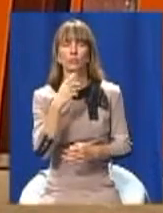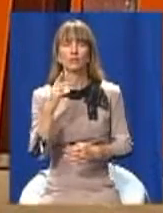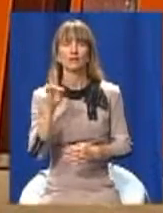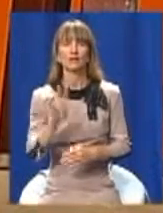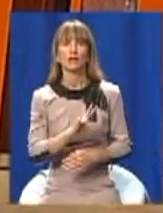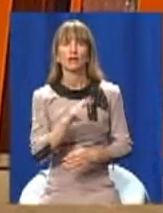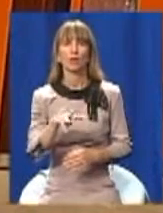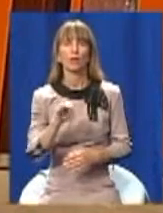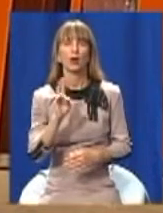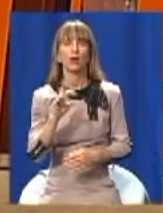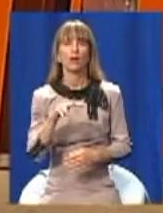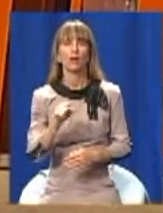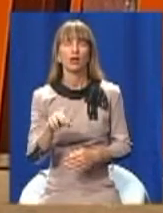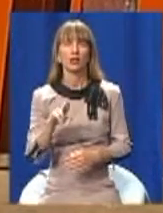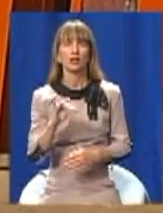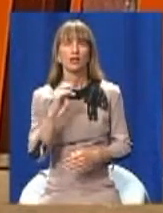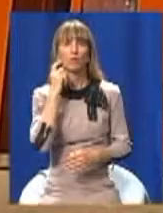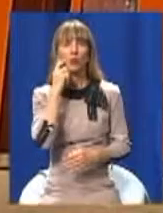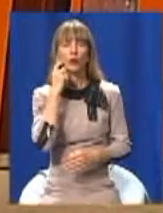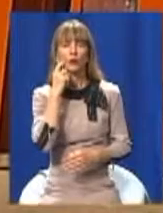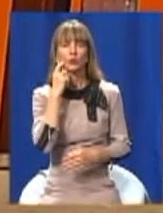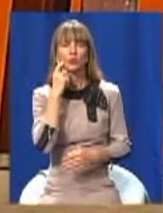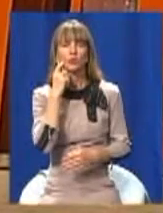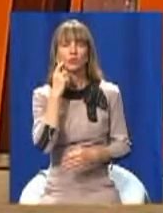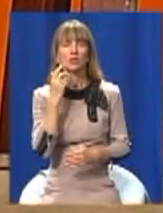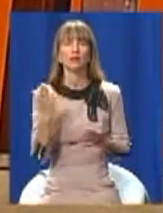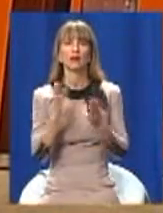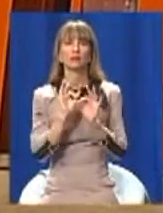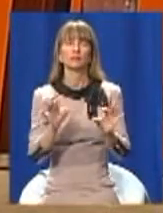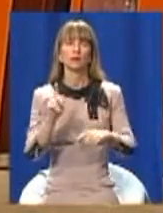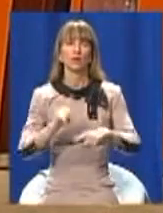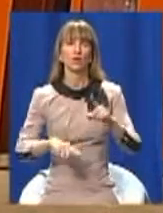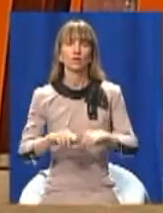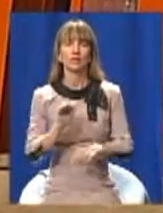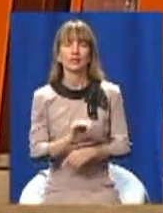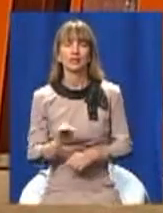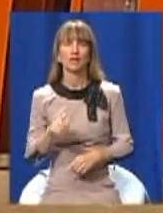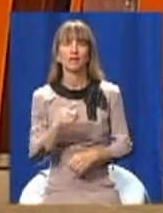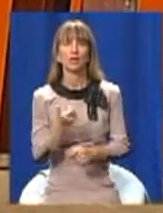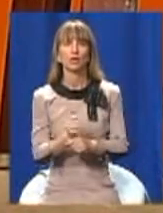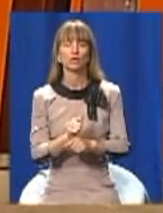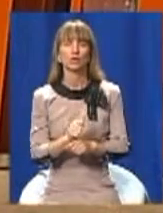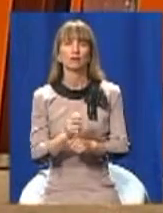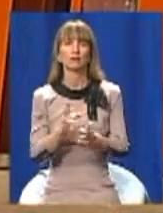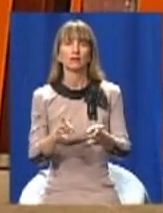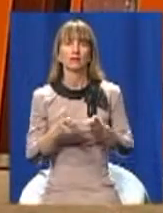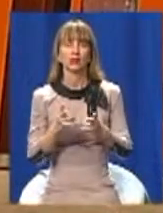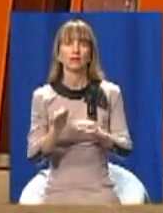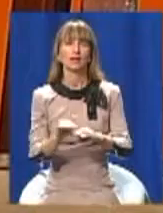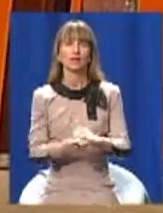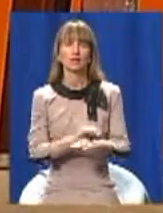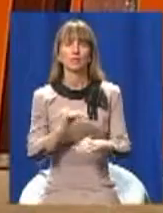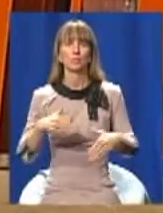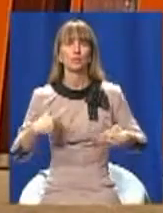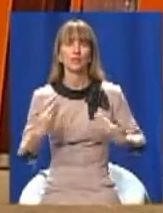Миколая. І Дід Мороз, як розповідають батьки дітлахам, він дуже ласкавий і